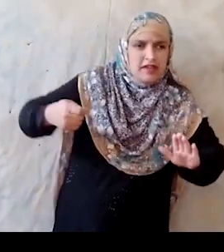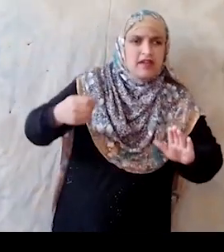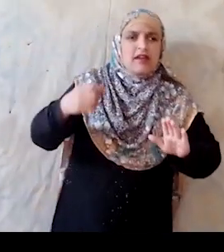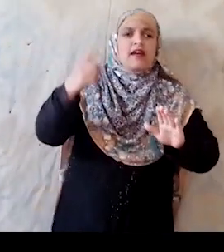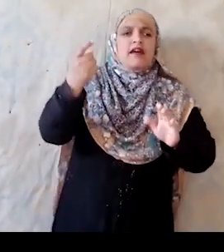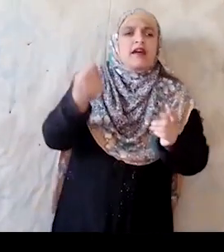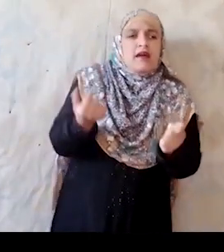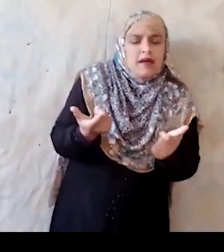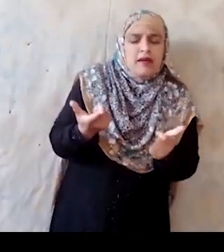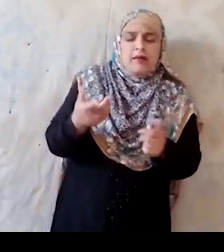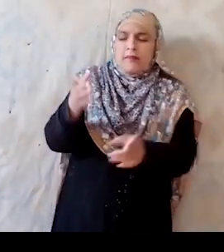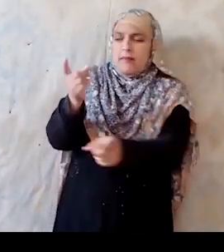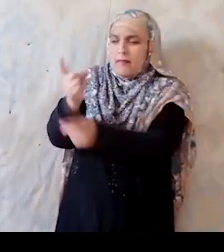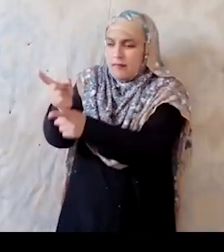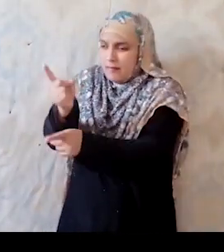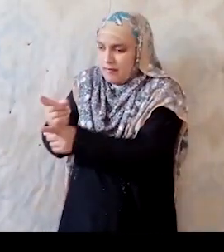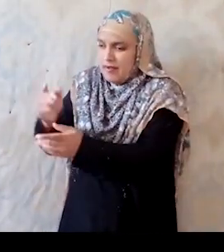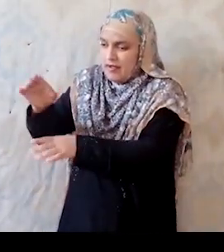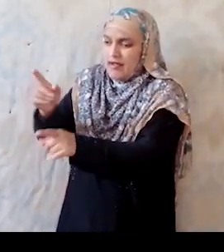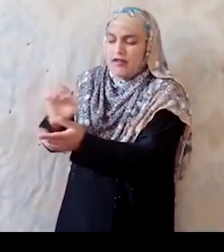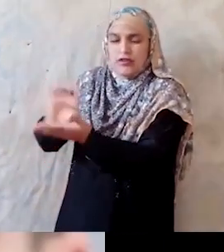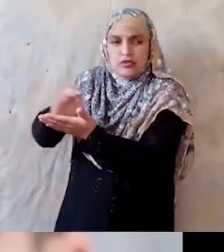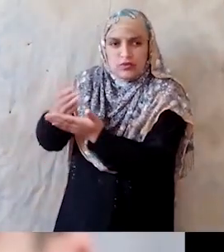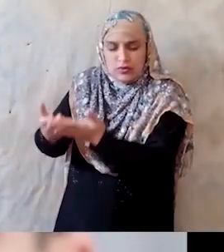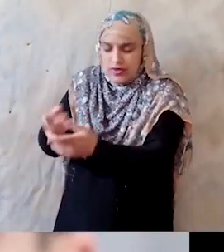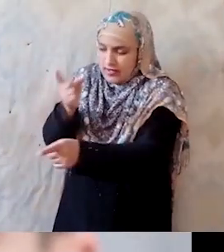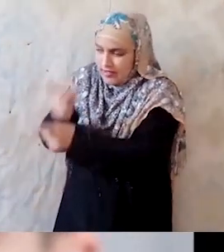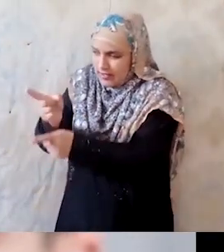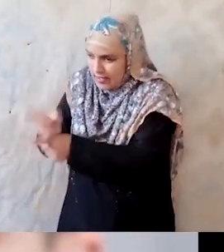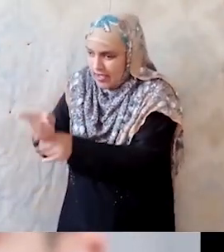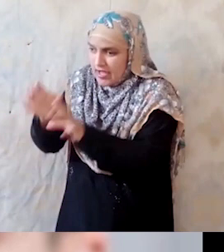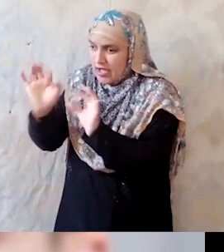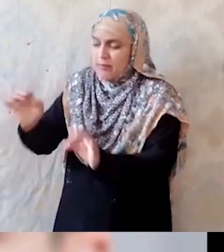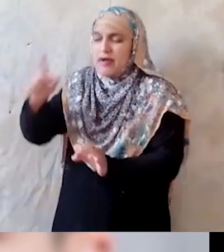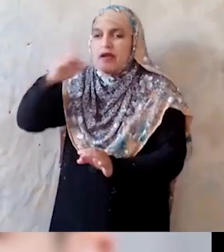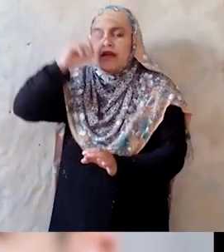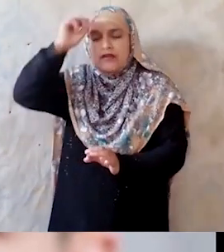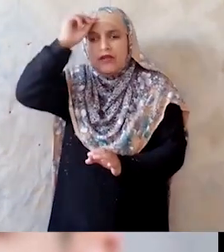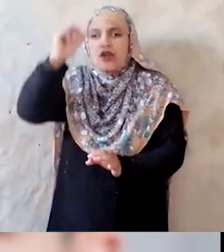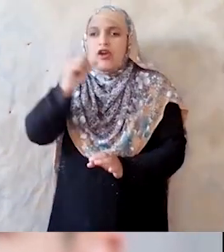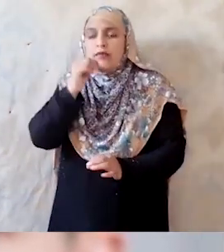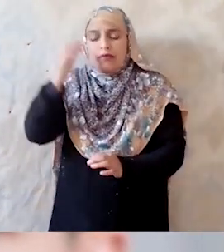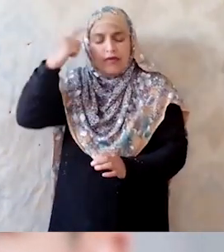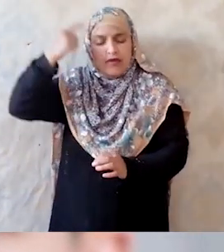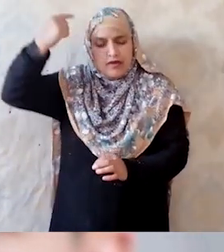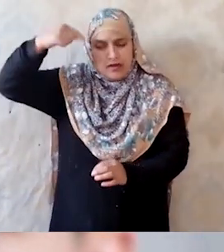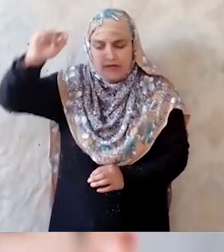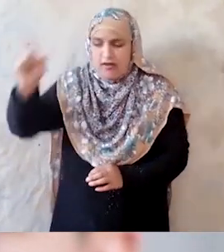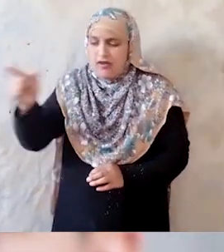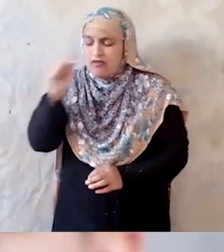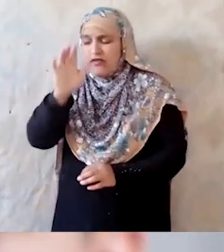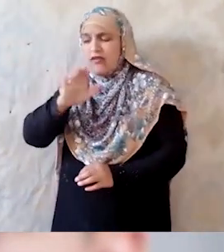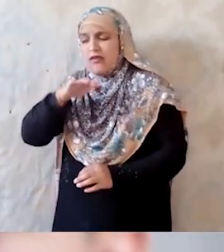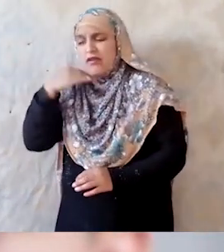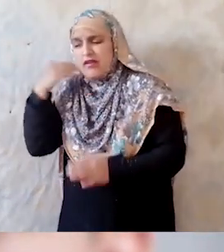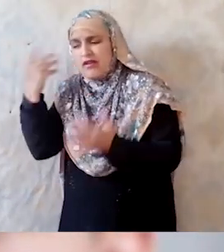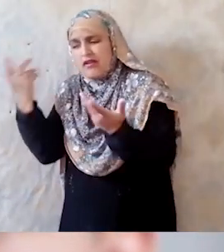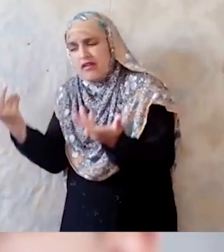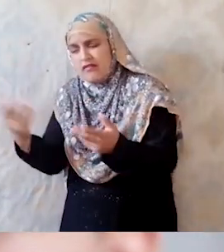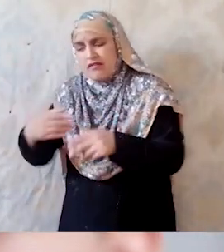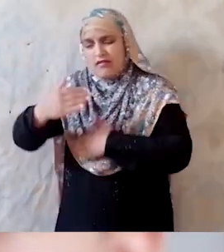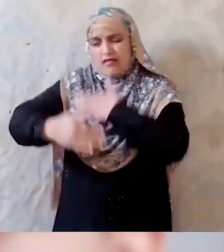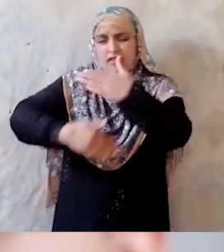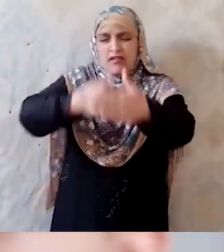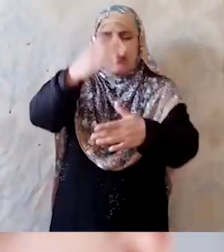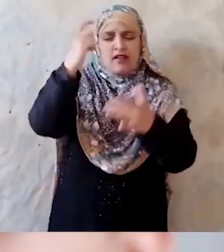ताकि वो ज़िंदगी में किसी पर बोझ ना बने। क्योंकि ज़्यादातर वालिदैन को ये परेशानी होती है कि अगर वो